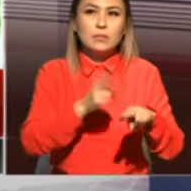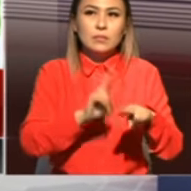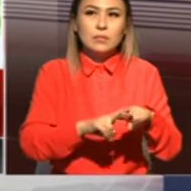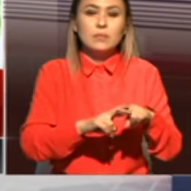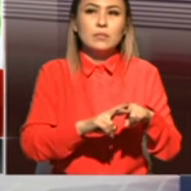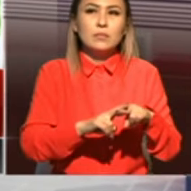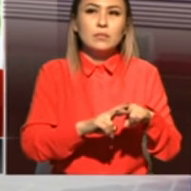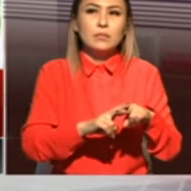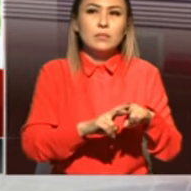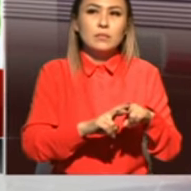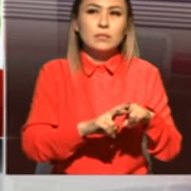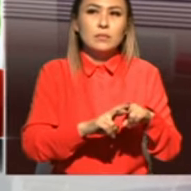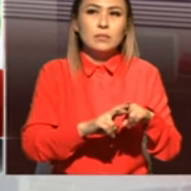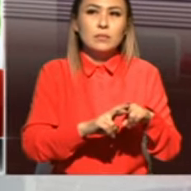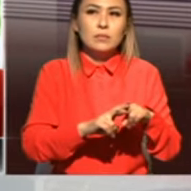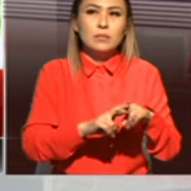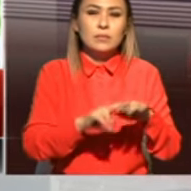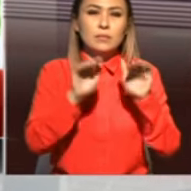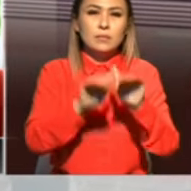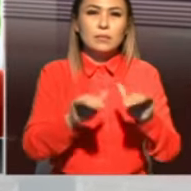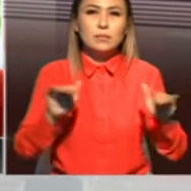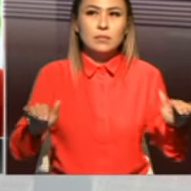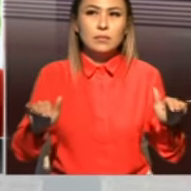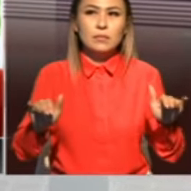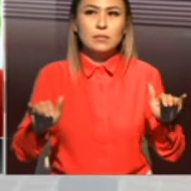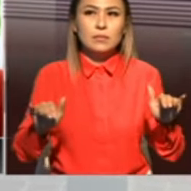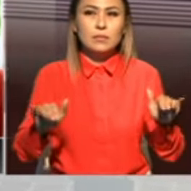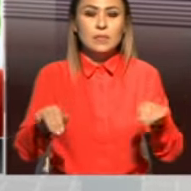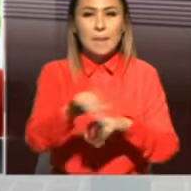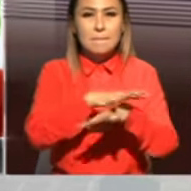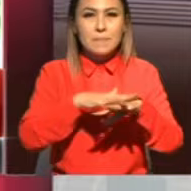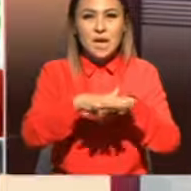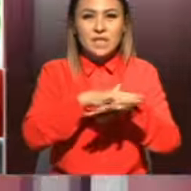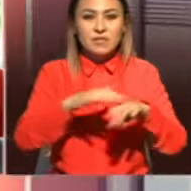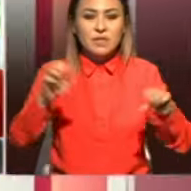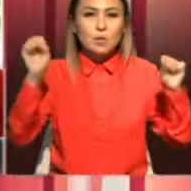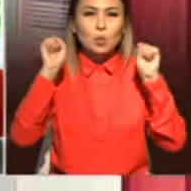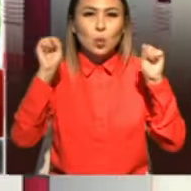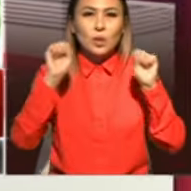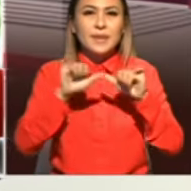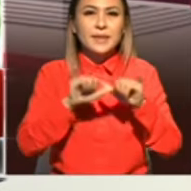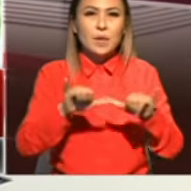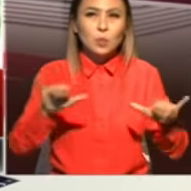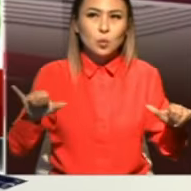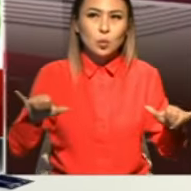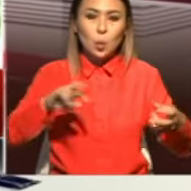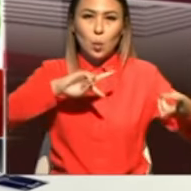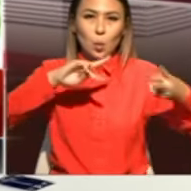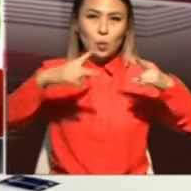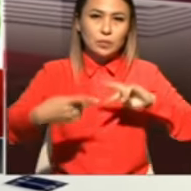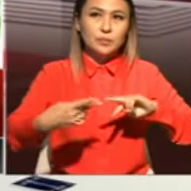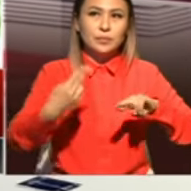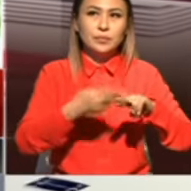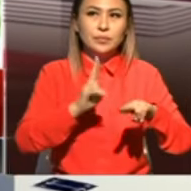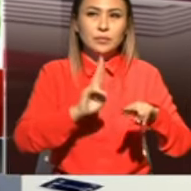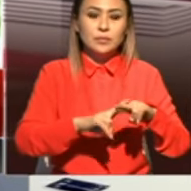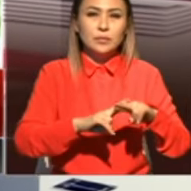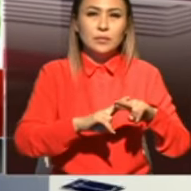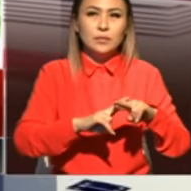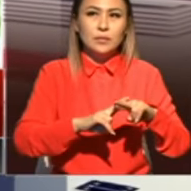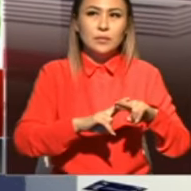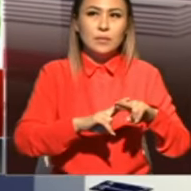отырсаңыздар, бала жаңағы массовый спортты дамытудың орнына біз жаңағы